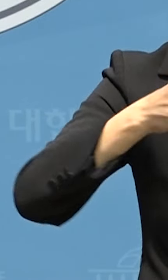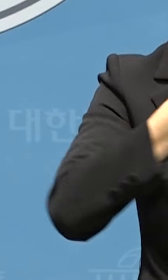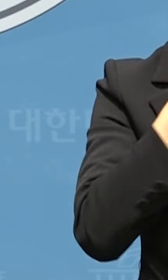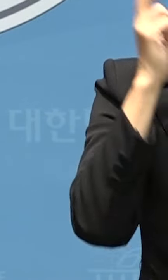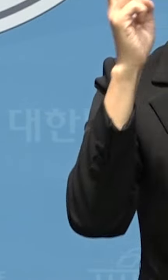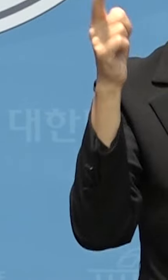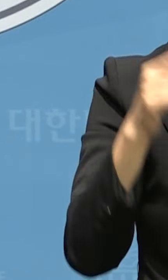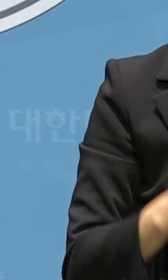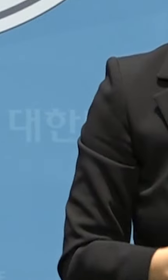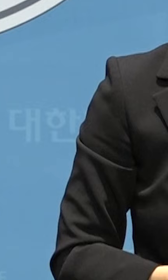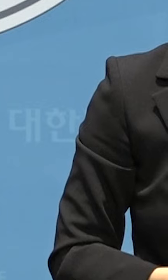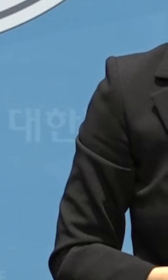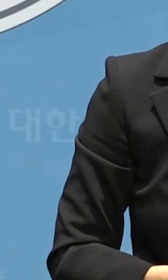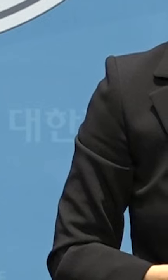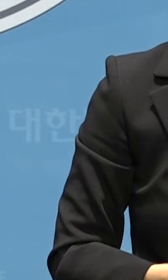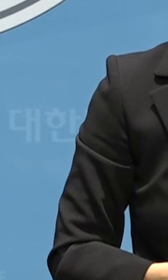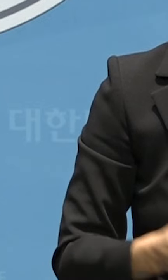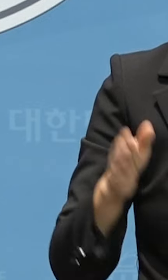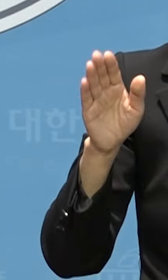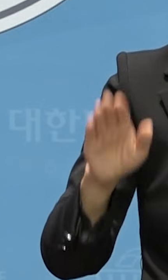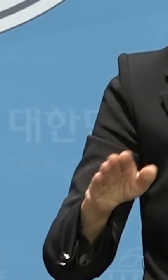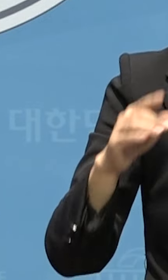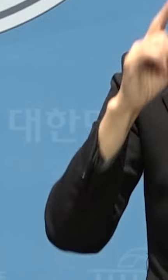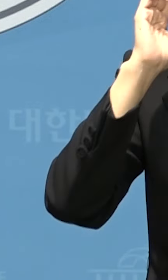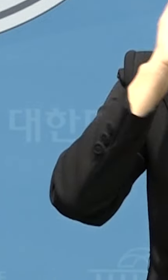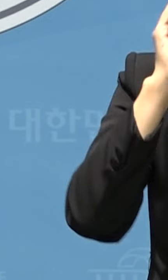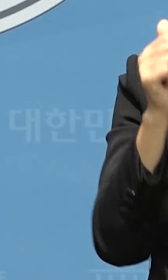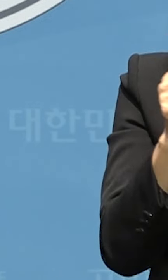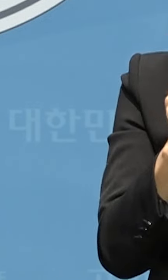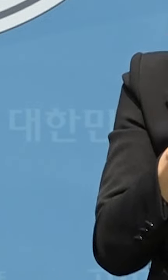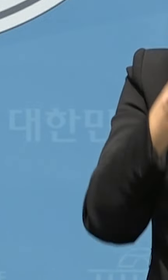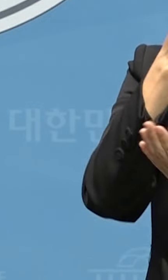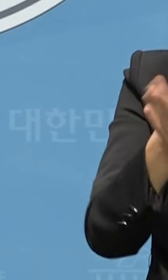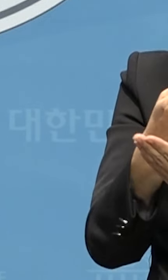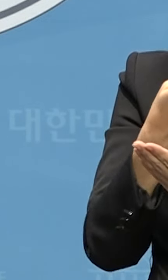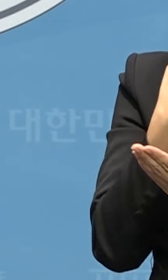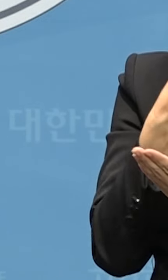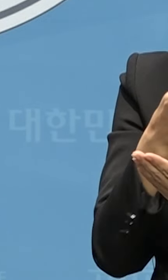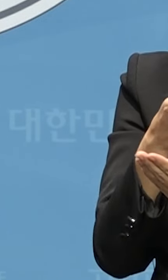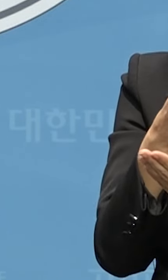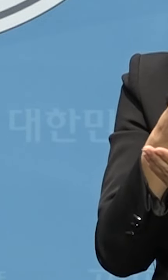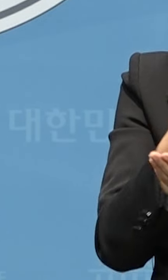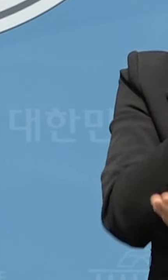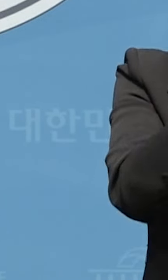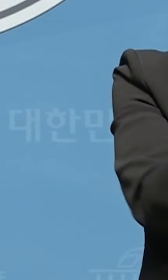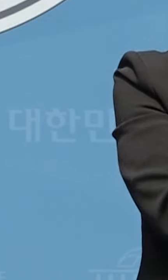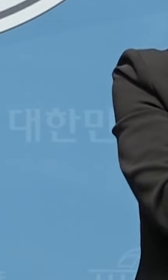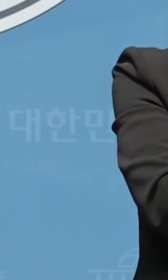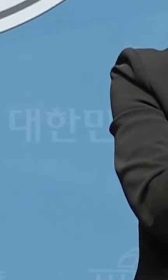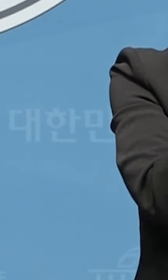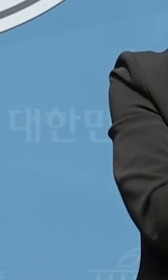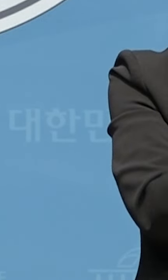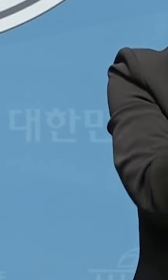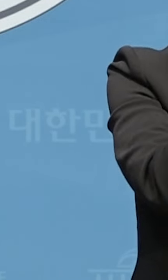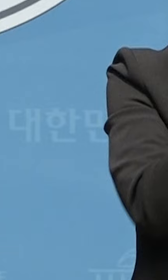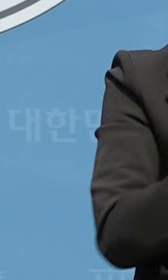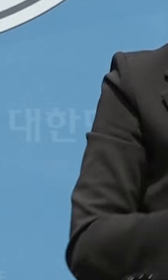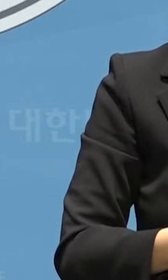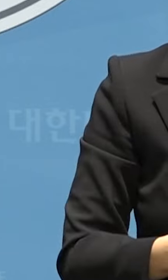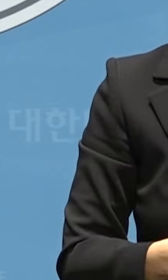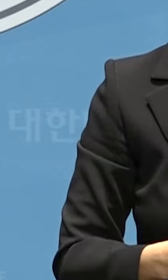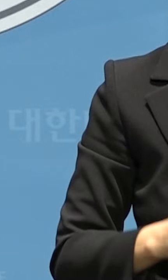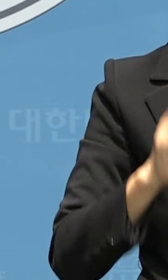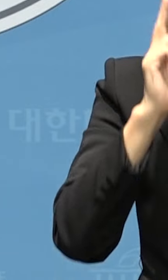봅니다. 그런데 권력자 김건희는 무죄입니다. 야당인 신영대는 유죄입니다. 유전무죄, 무전죄를